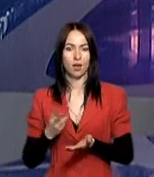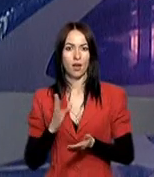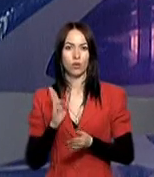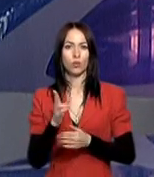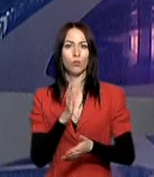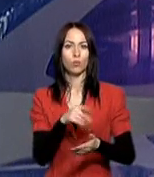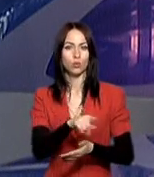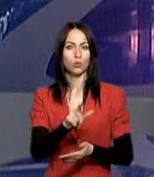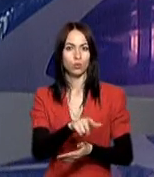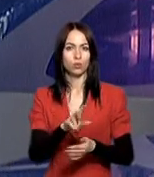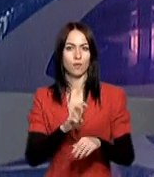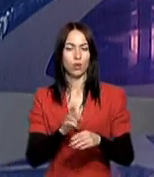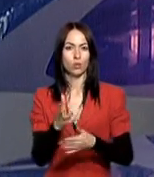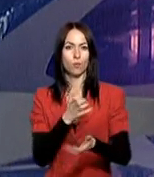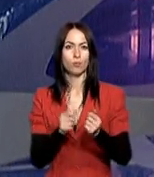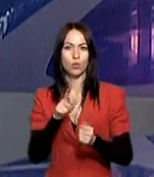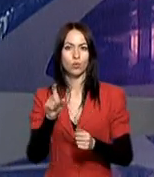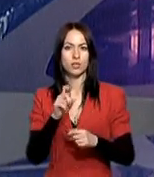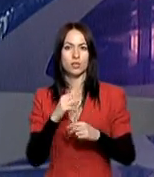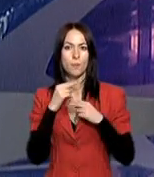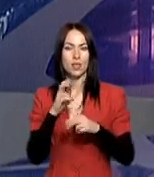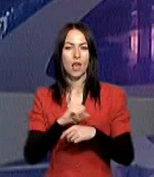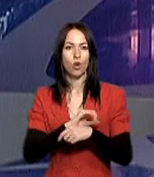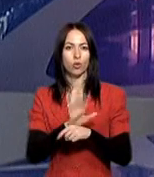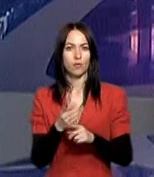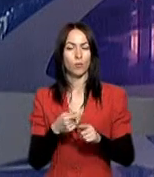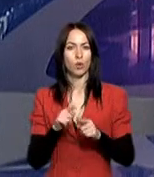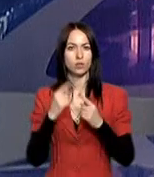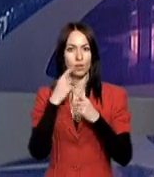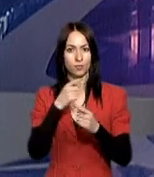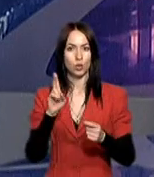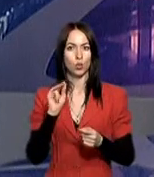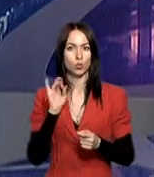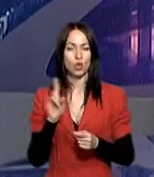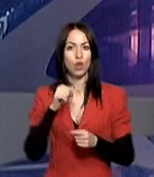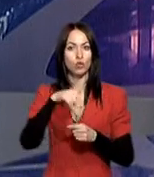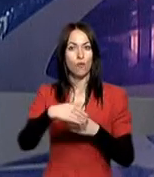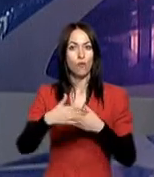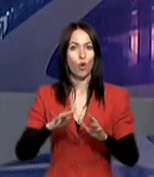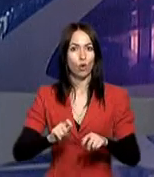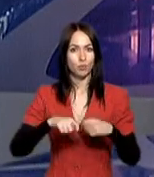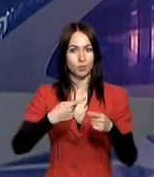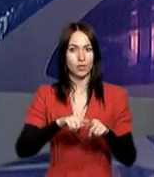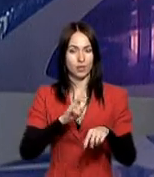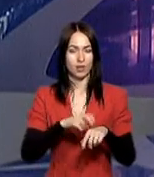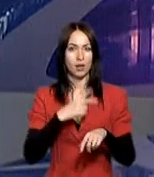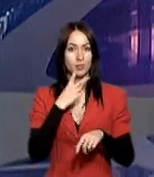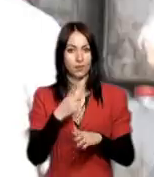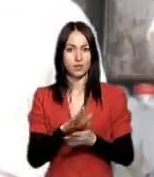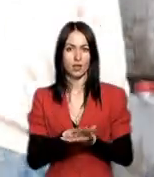на коронавірус. Про це повідомив голова обладміністрації Олексій Кучер. Що у коробках, дізнавалися наші